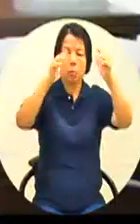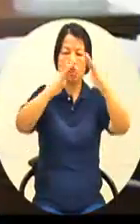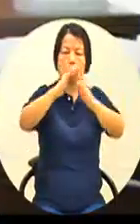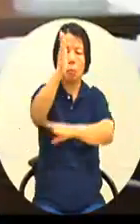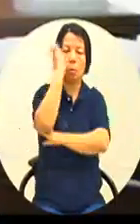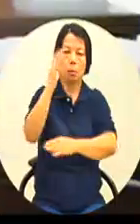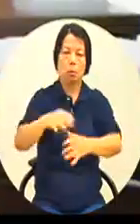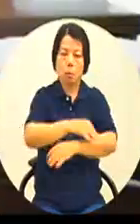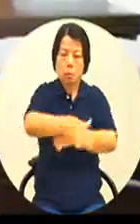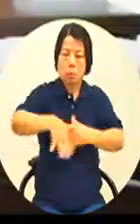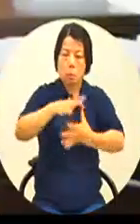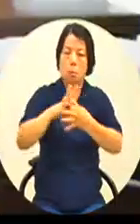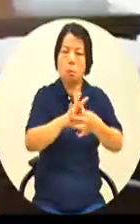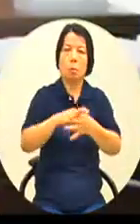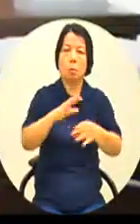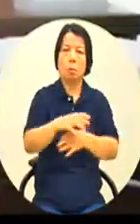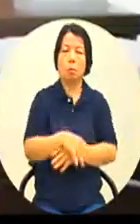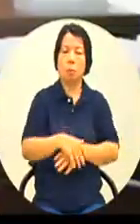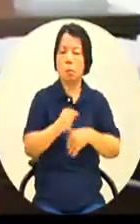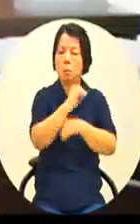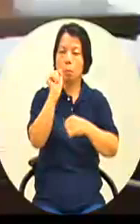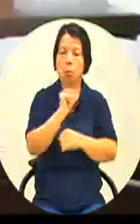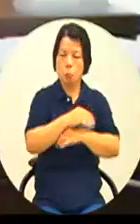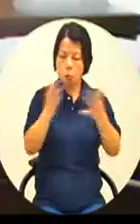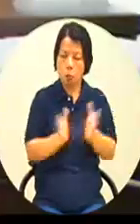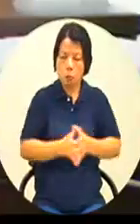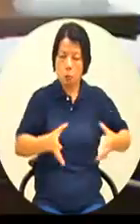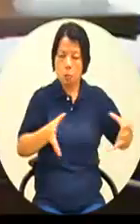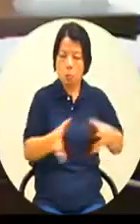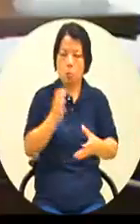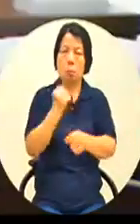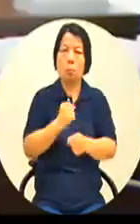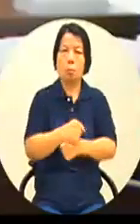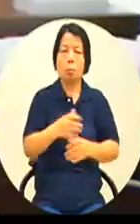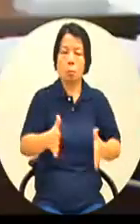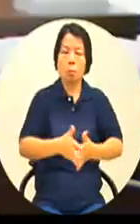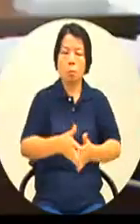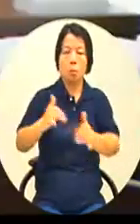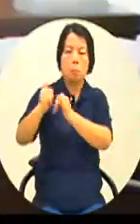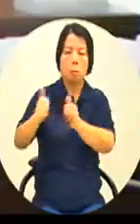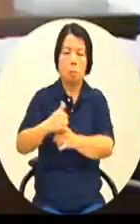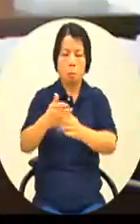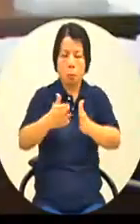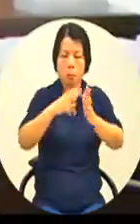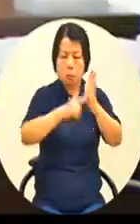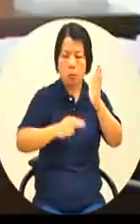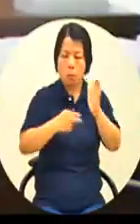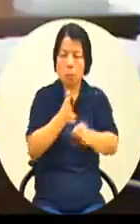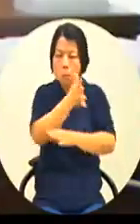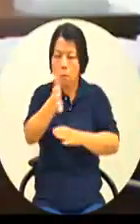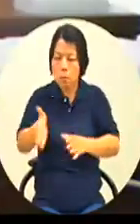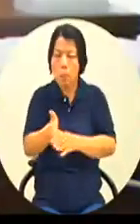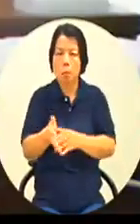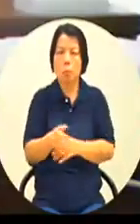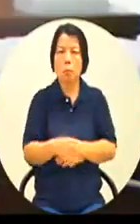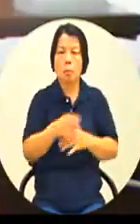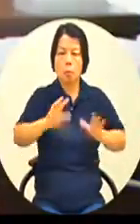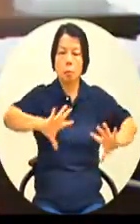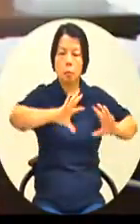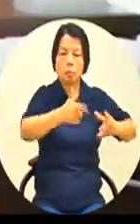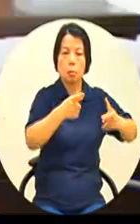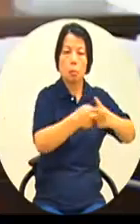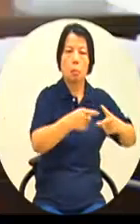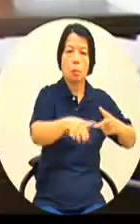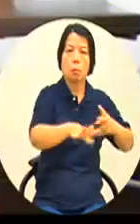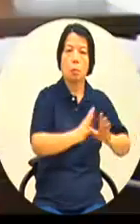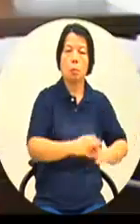相关的行政团队不可以缺席的。你要做民意说明、调查访查，你让国小、你学